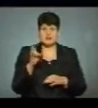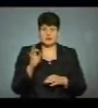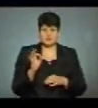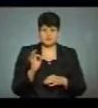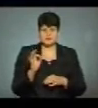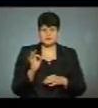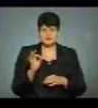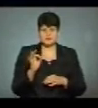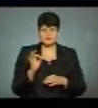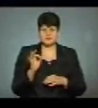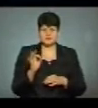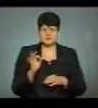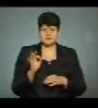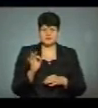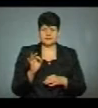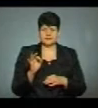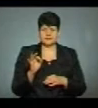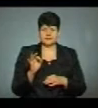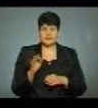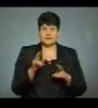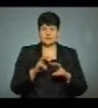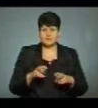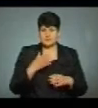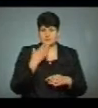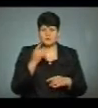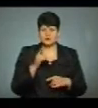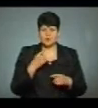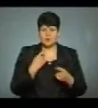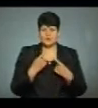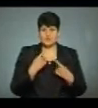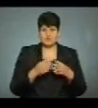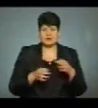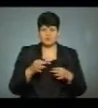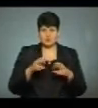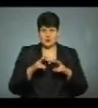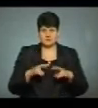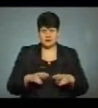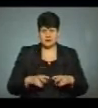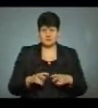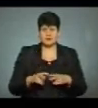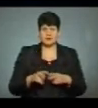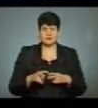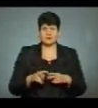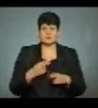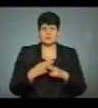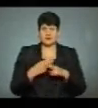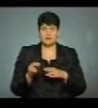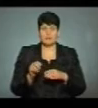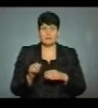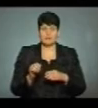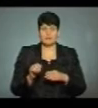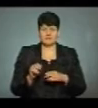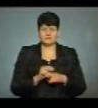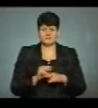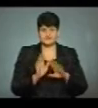будемо говорити? Нема що говорити. Розберемося, решта на суді і так далі. Железяку порівняємо і поїдемо. Водій